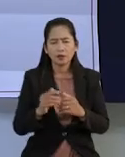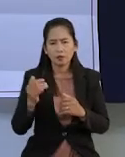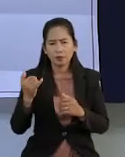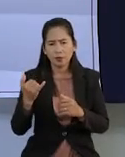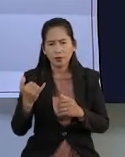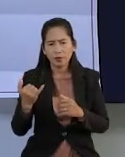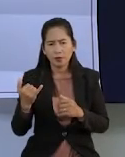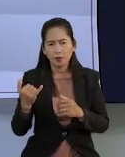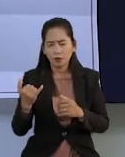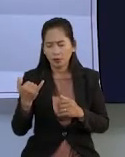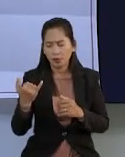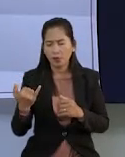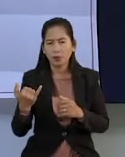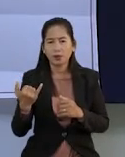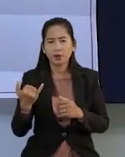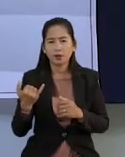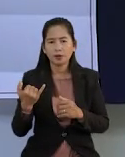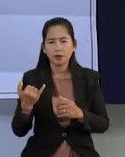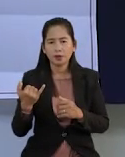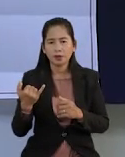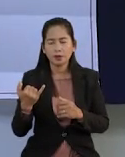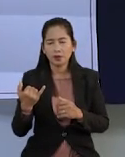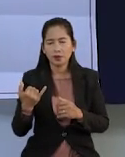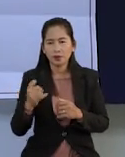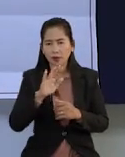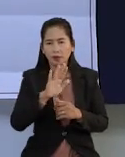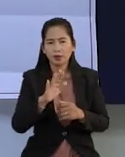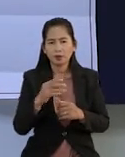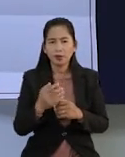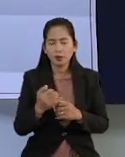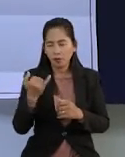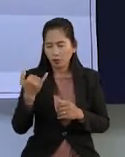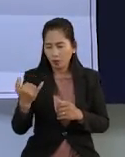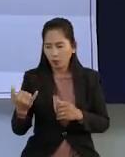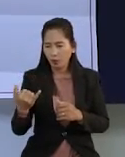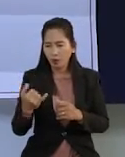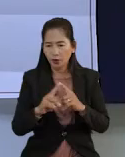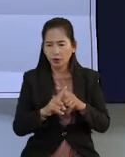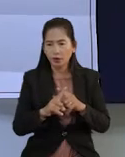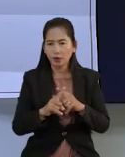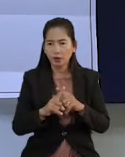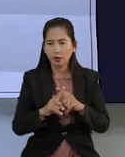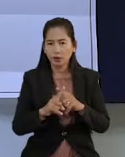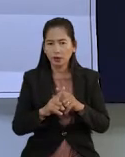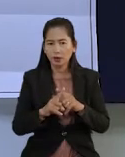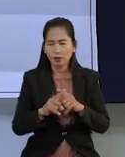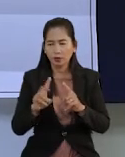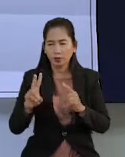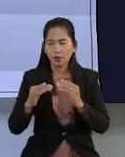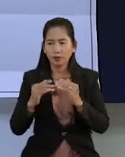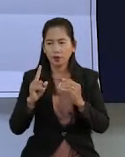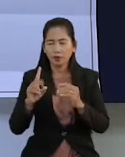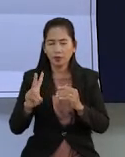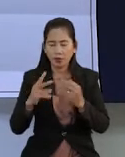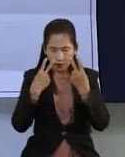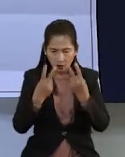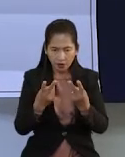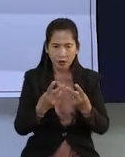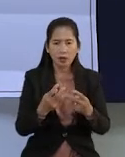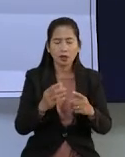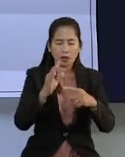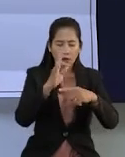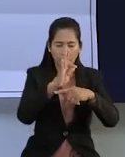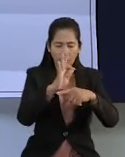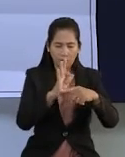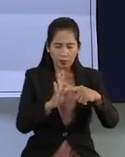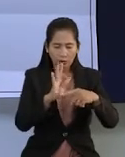cứ bán rằm mùi đồn. Chà, chẳng còn côn mùi bây máu, bỏ mùi pi đó, đọc pi. Chẳng dân khơi hái, tha bỏ